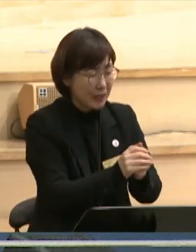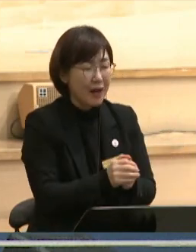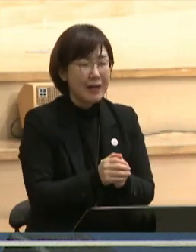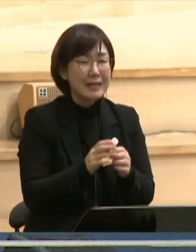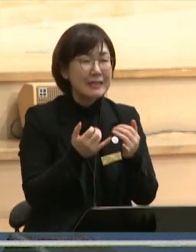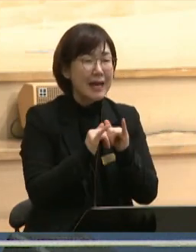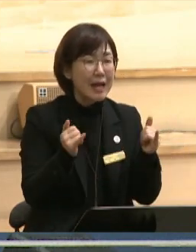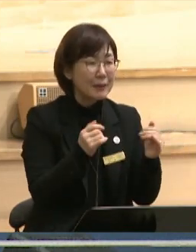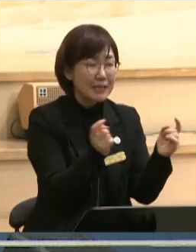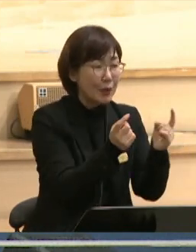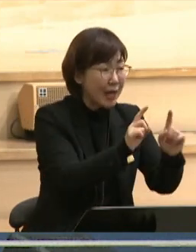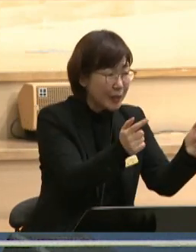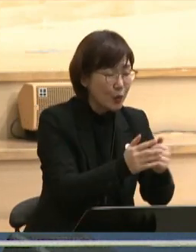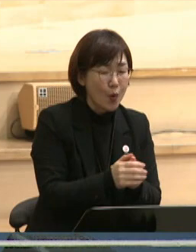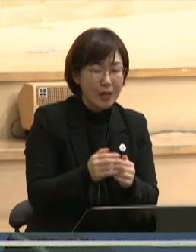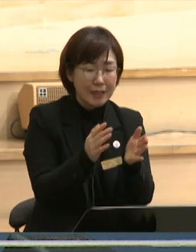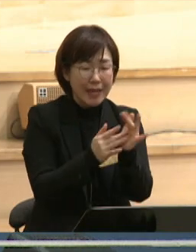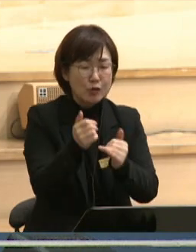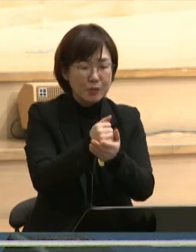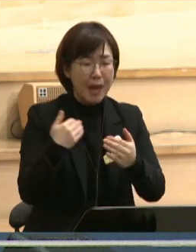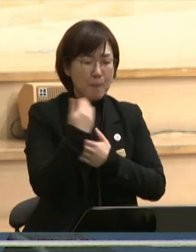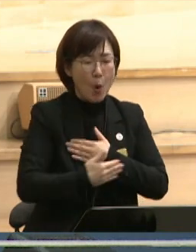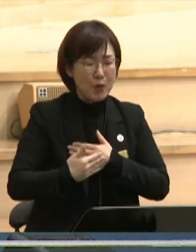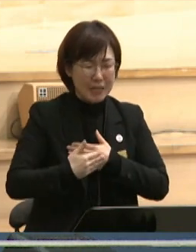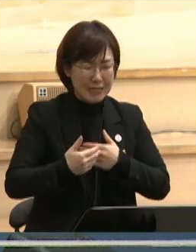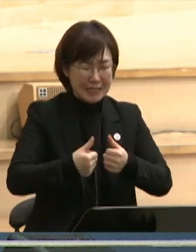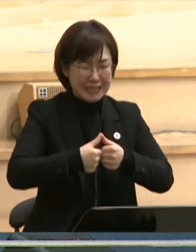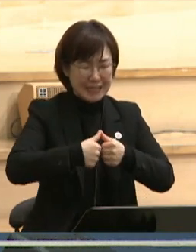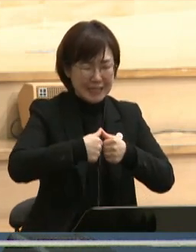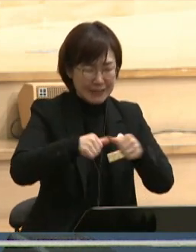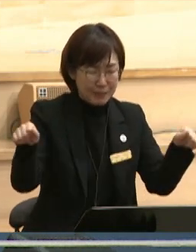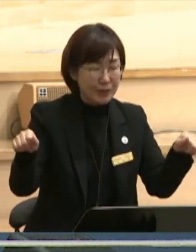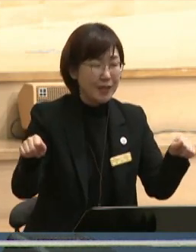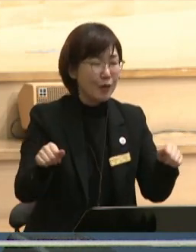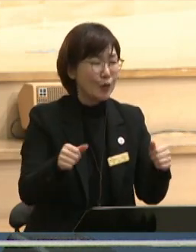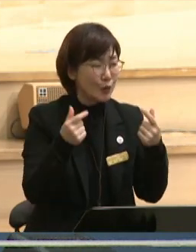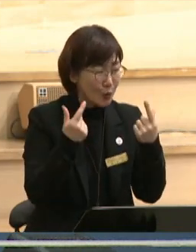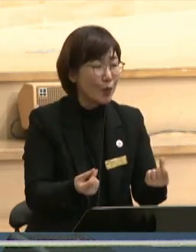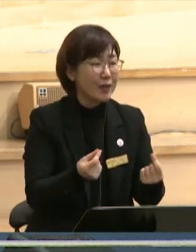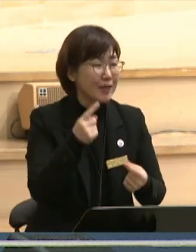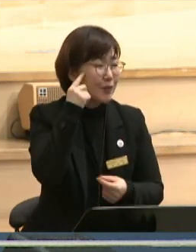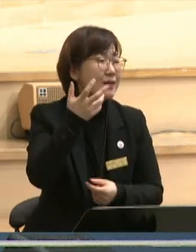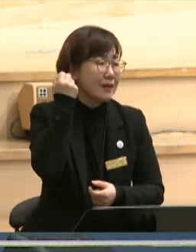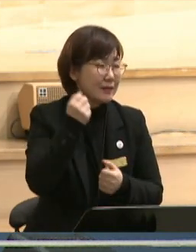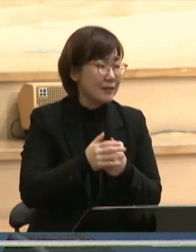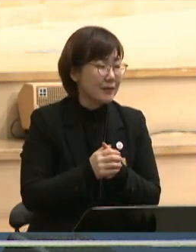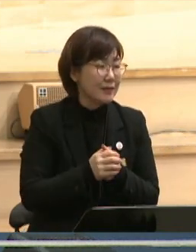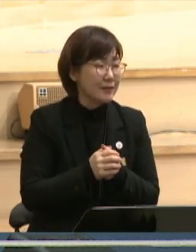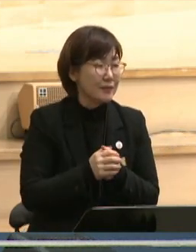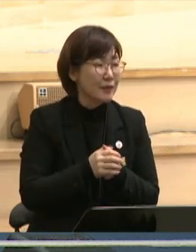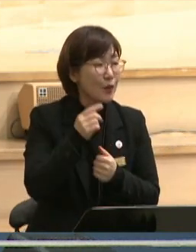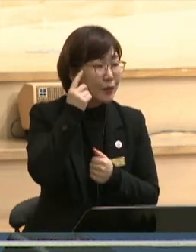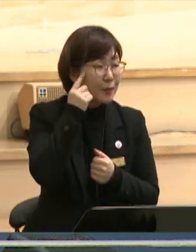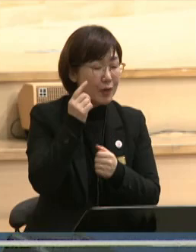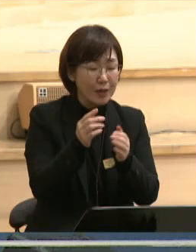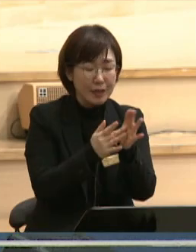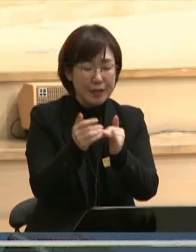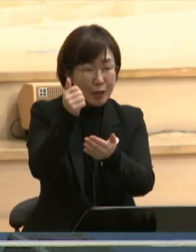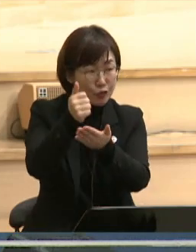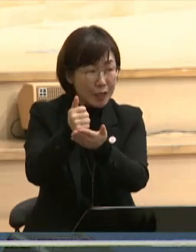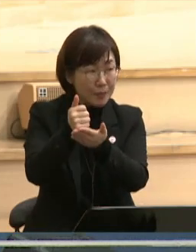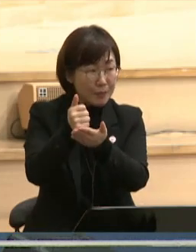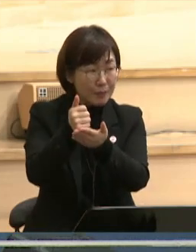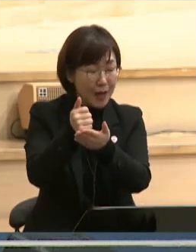않고 예수님의 몸을 나누는 걸로 지금 보고 있는 거예요 왜냐하면 예수님과